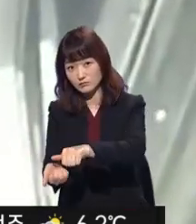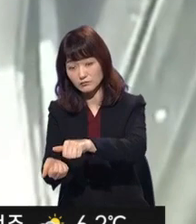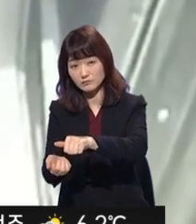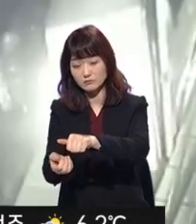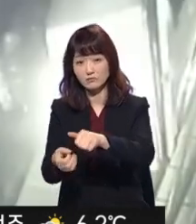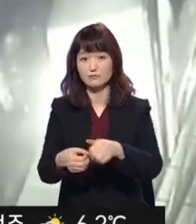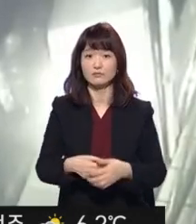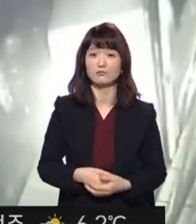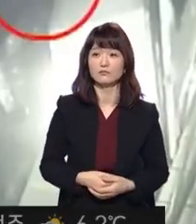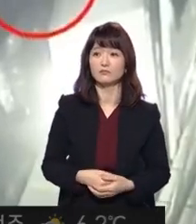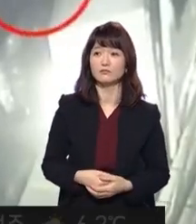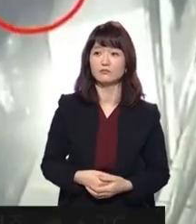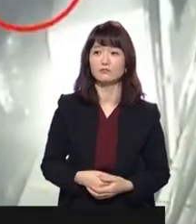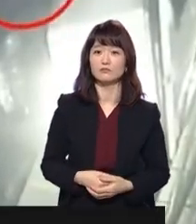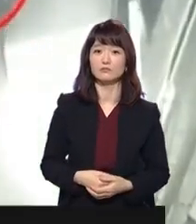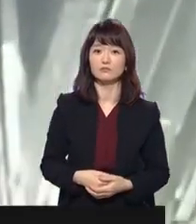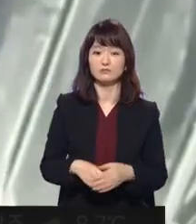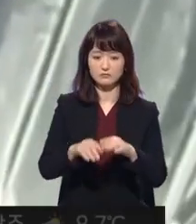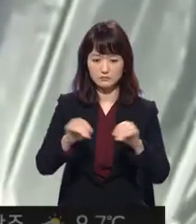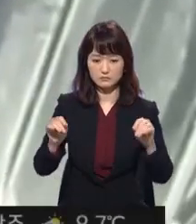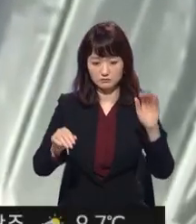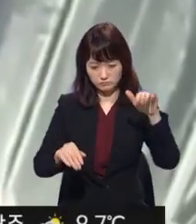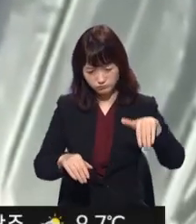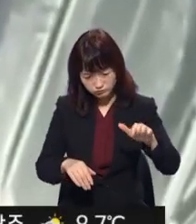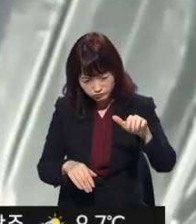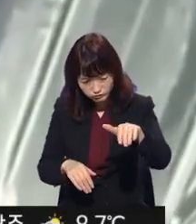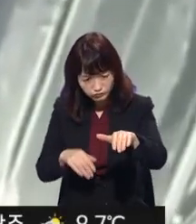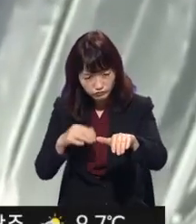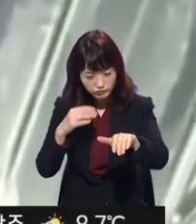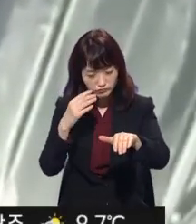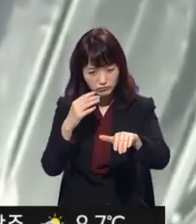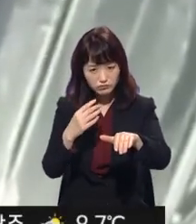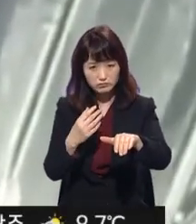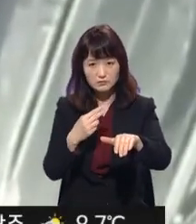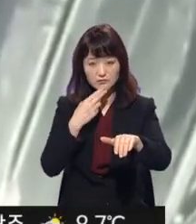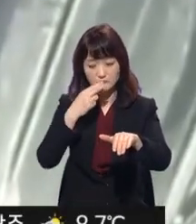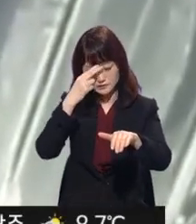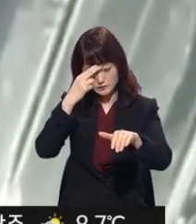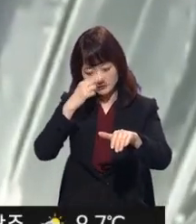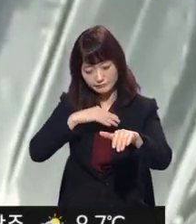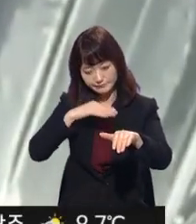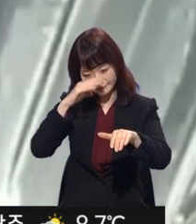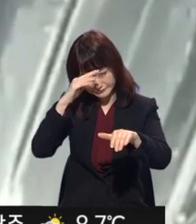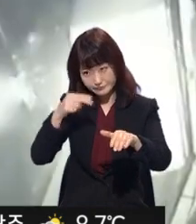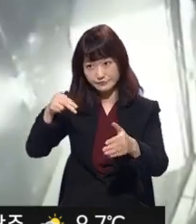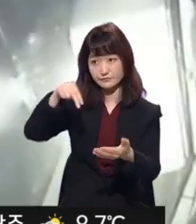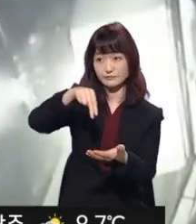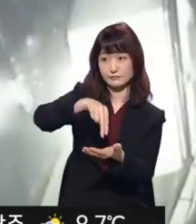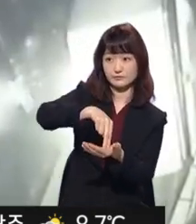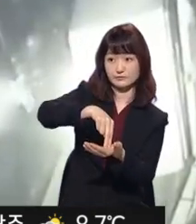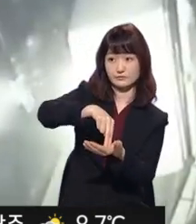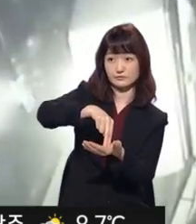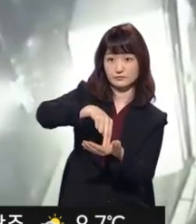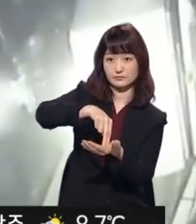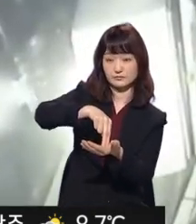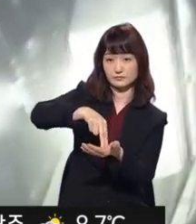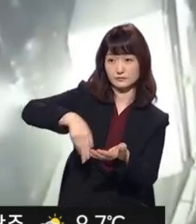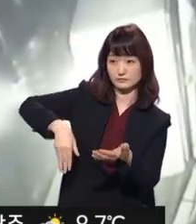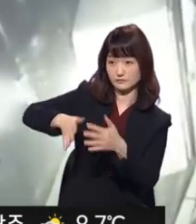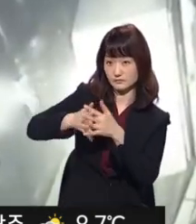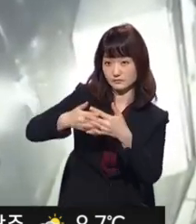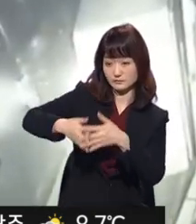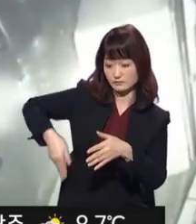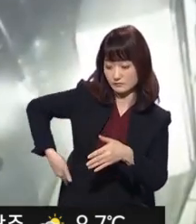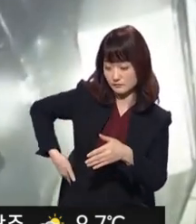아유 이젠 땅이 막 꺼지네 아유 막 술주정 하면서 일어나려던 그 순간 지갑은 뒷주머니에서 저렇게 쓱 빠져나갑니다